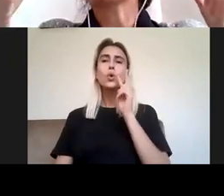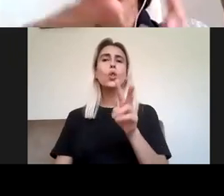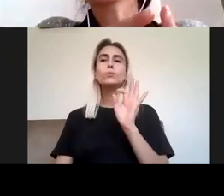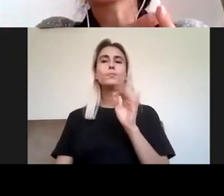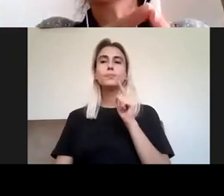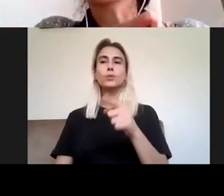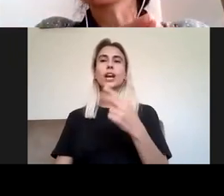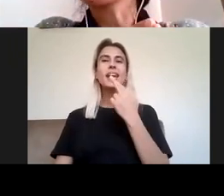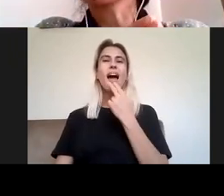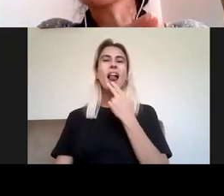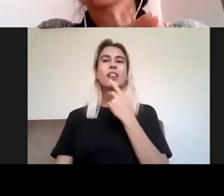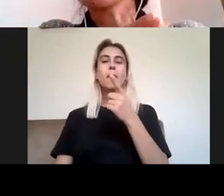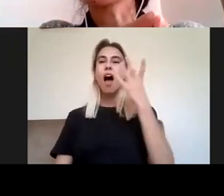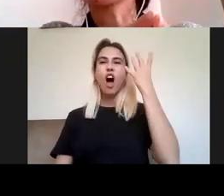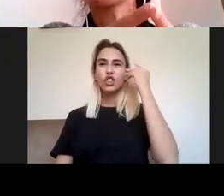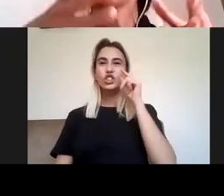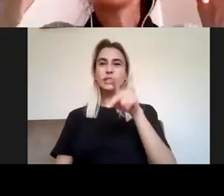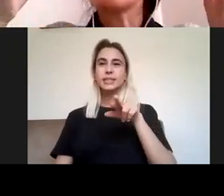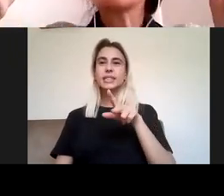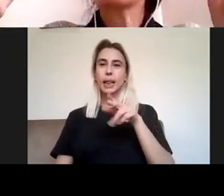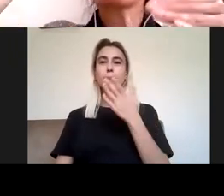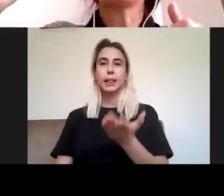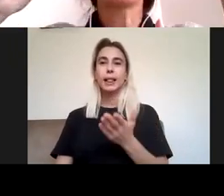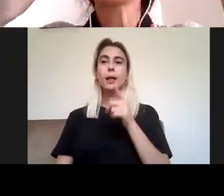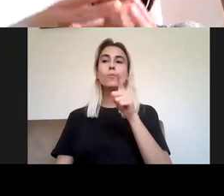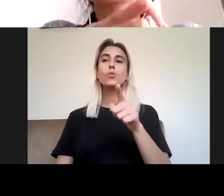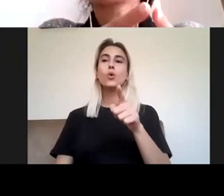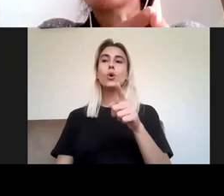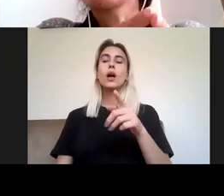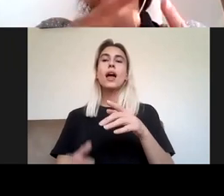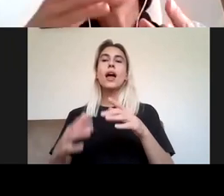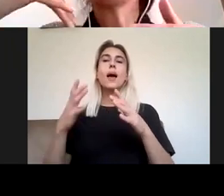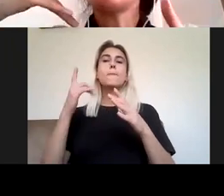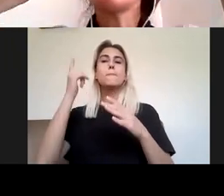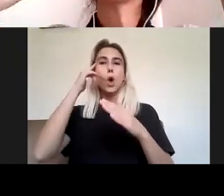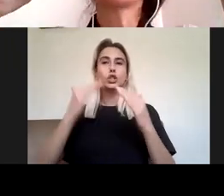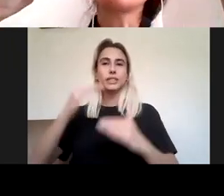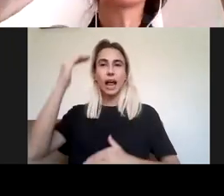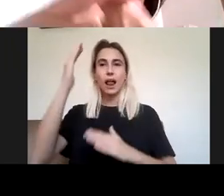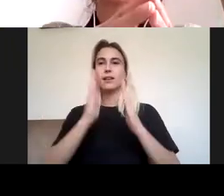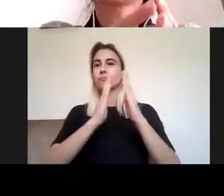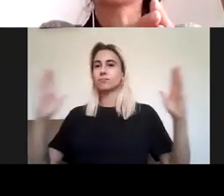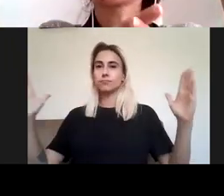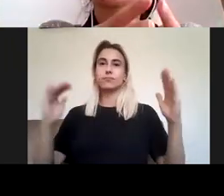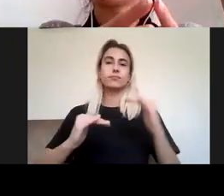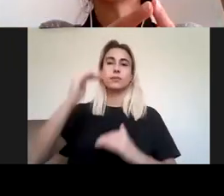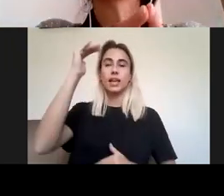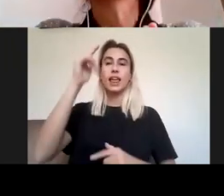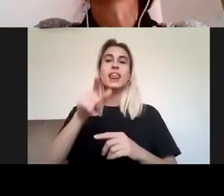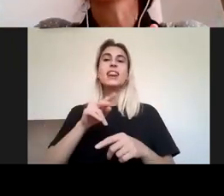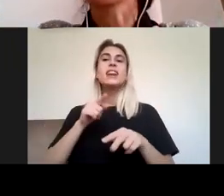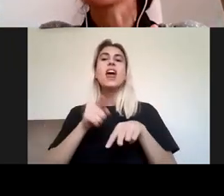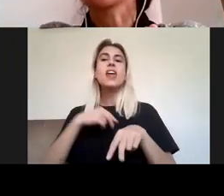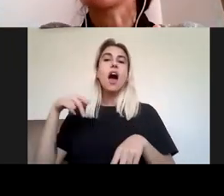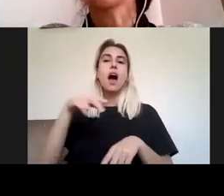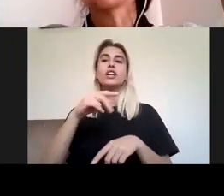buradaki renklendirmeden de anlayacağınız gibi aslında ensel ve boyutsal olarak bir yaya sahasının oluşturulmasına ilişkin